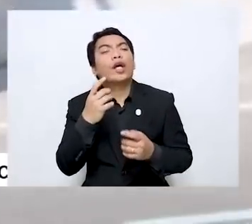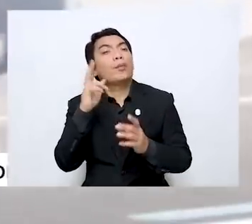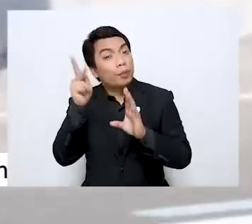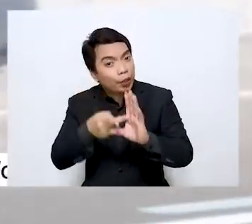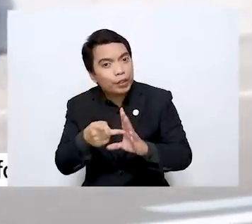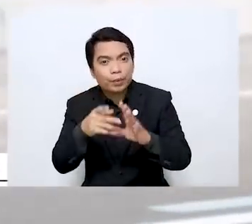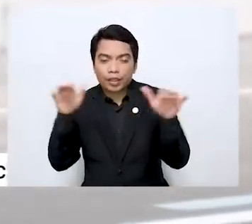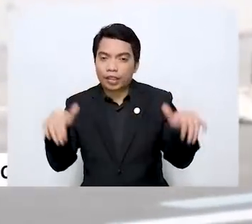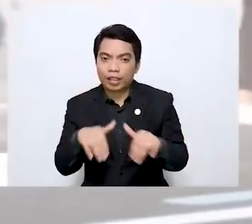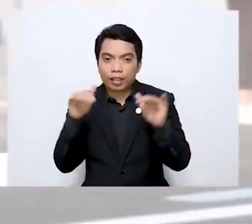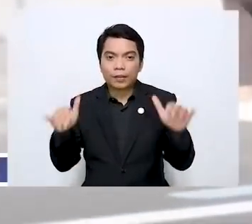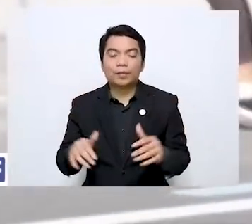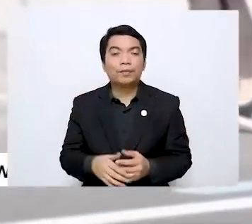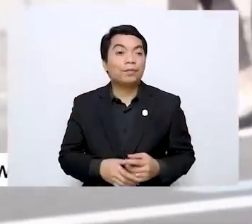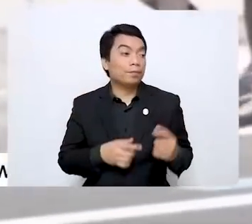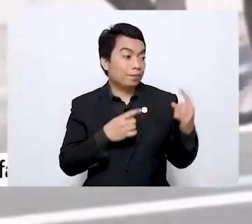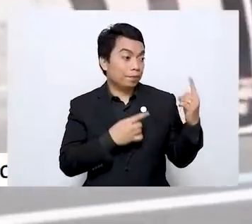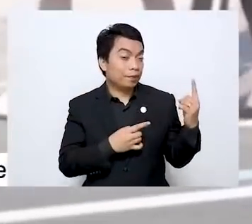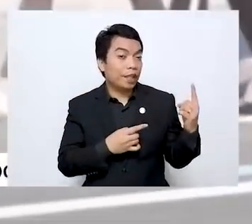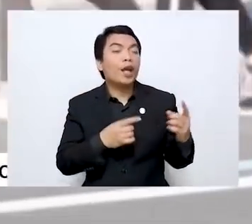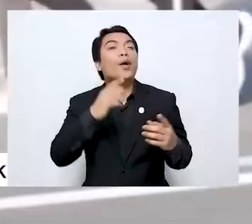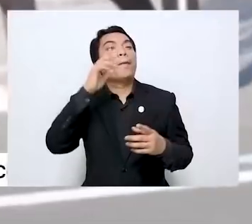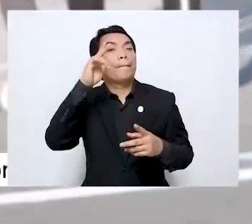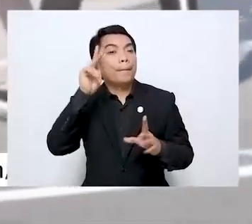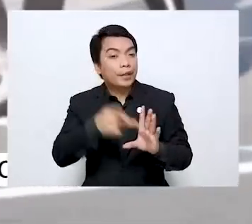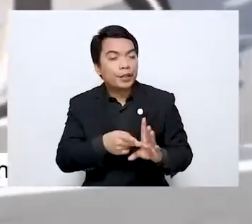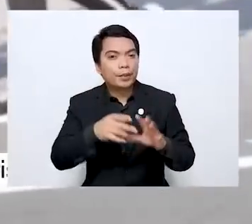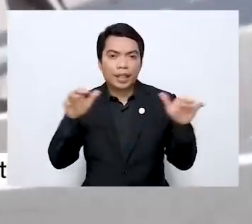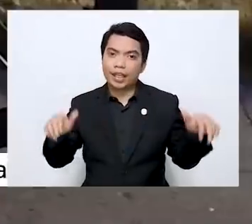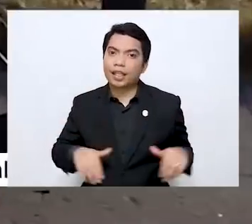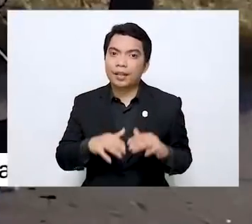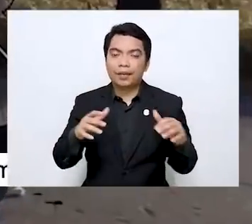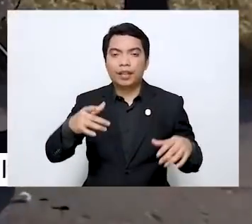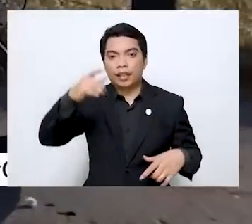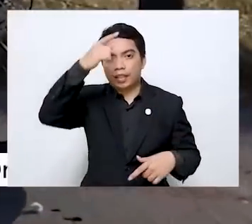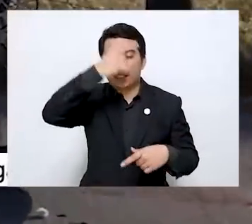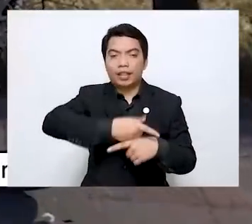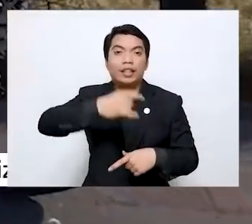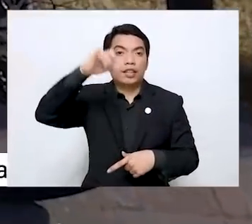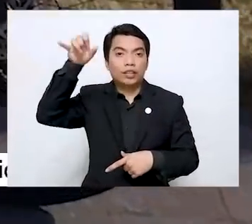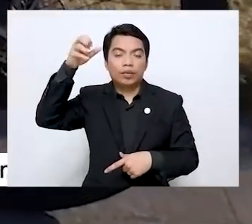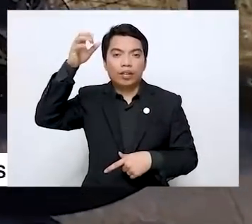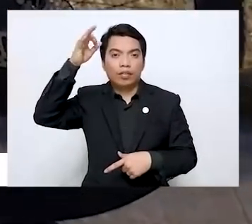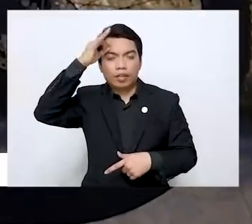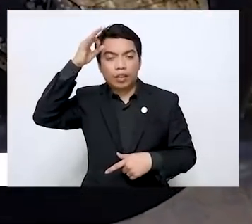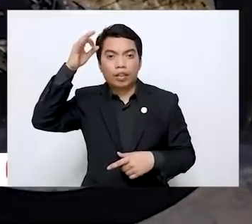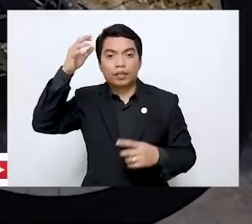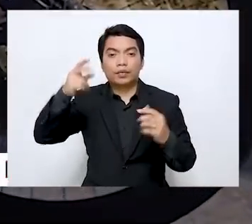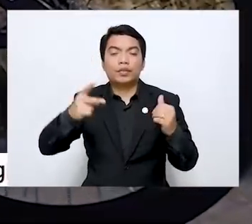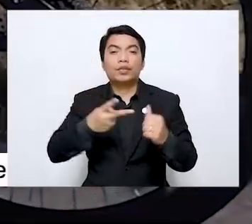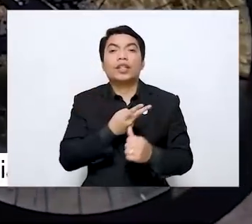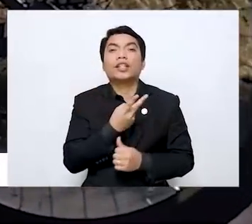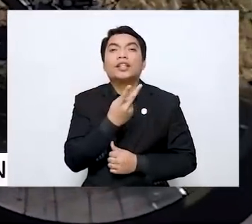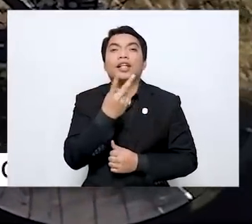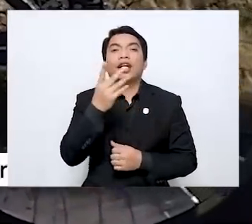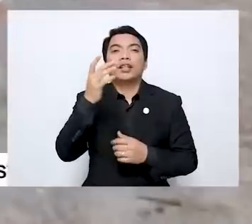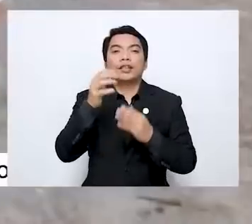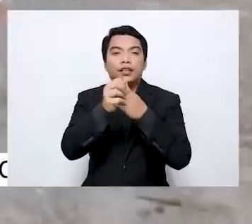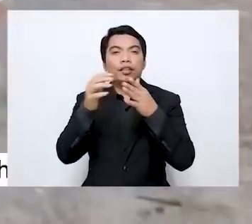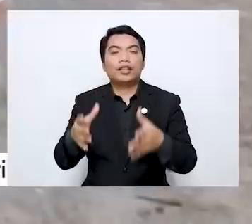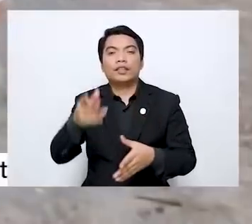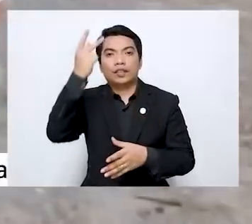sa mga masiglang tumugon sa cycling activity, si kapatid na Jimwell Flores, pangalawang pangulong kadiwa ng